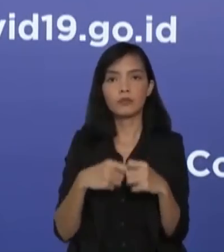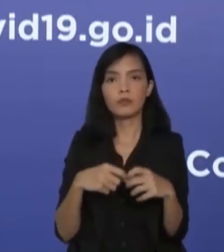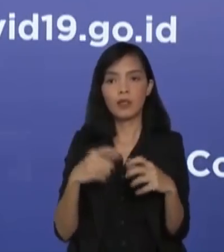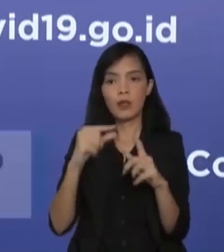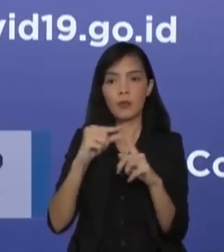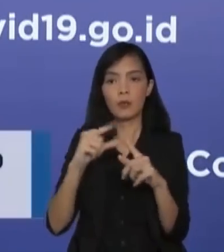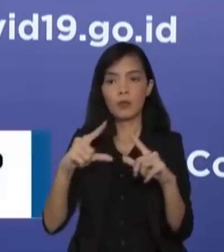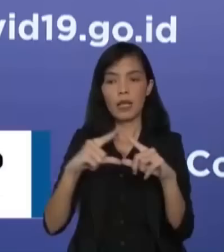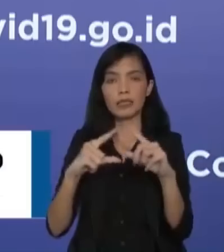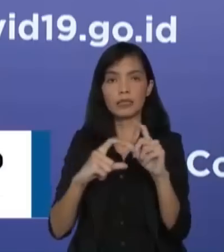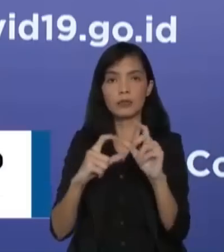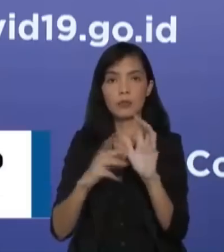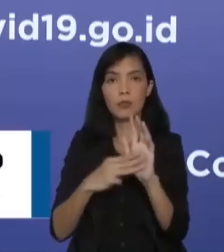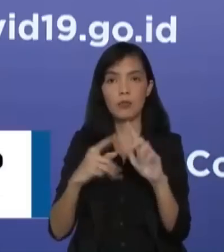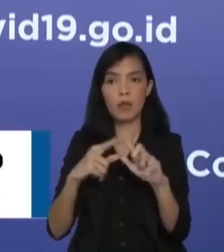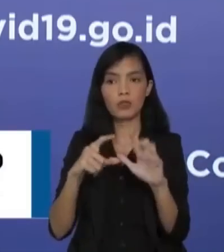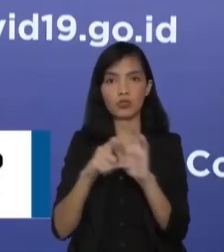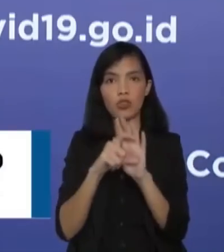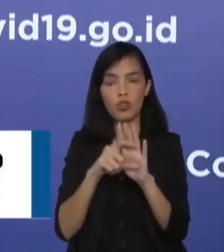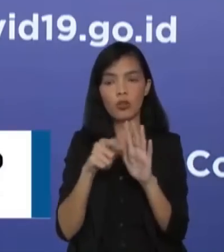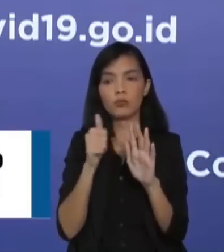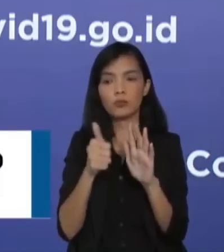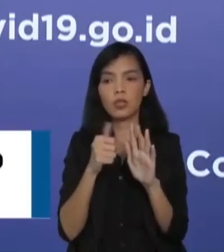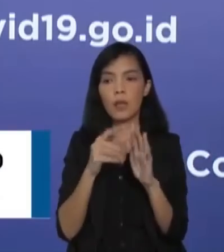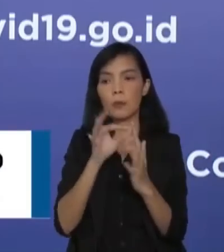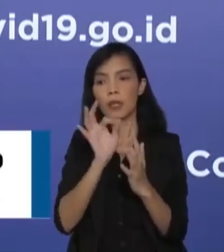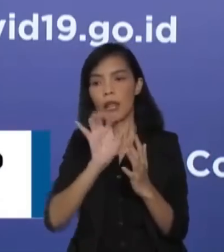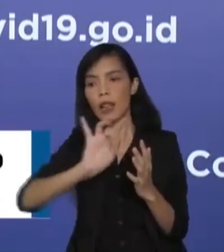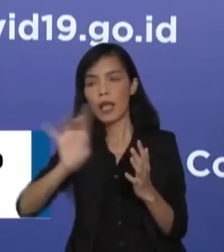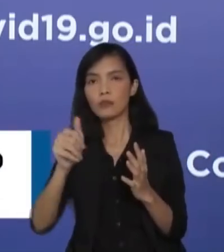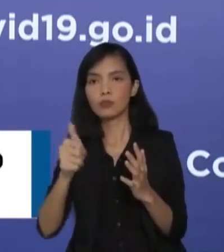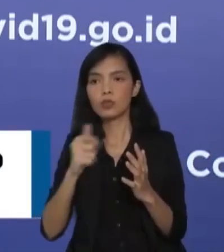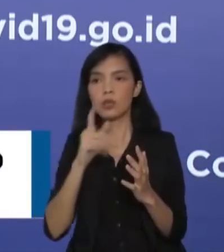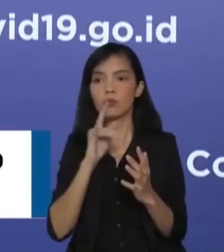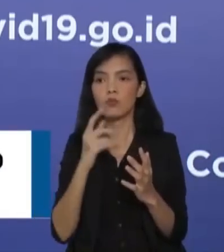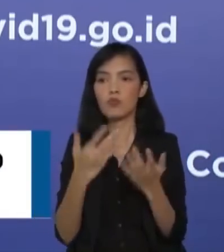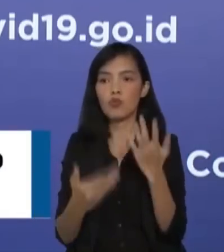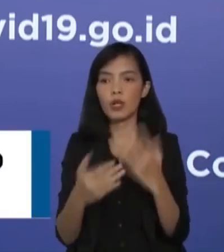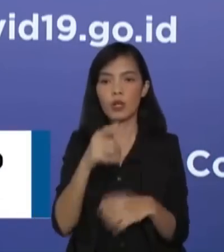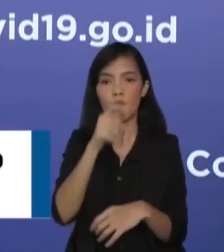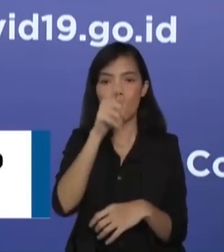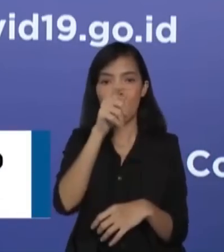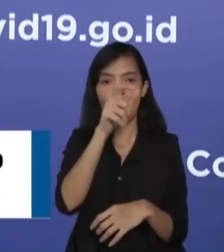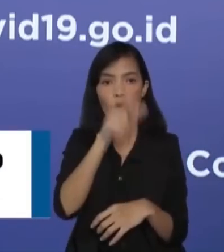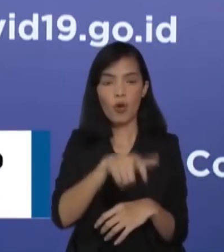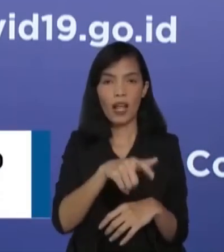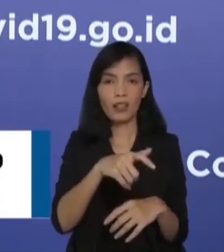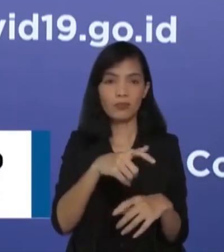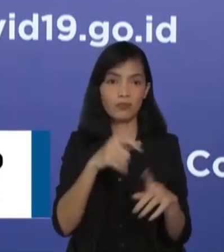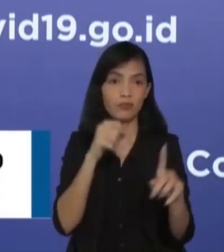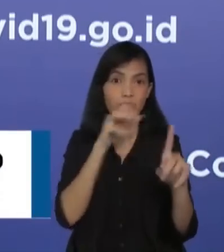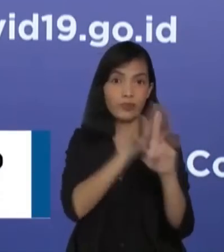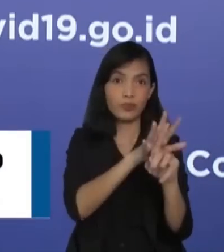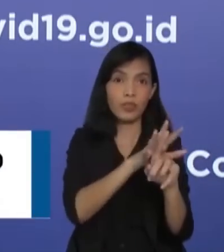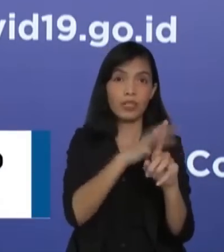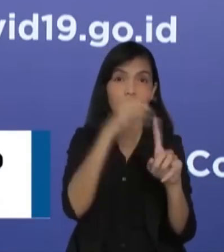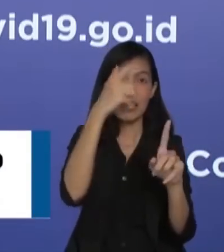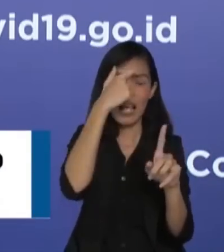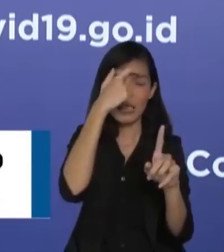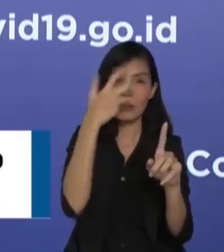plasma ini bisa menjadi alternatif untuk meningkatkan tingkat kesembuhan dari penderita